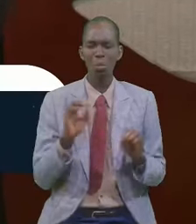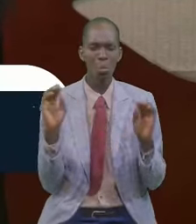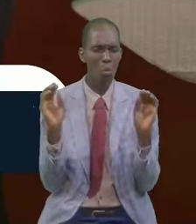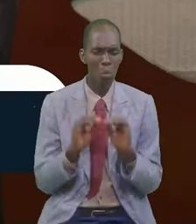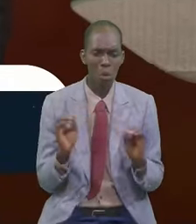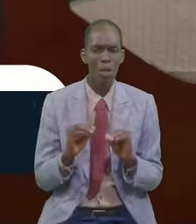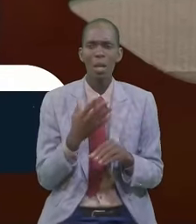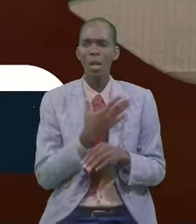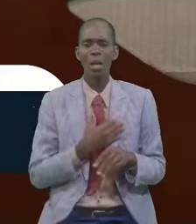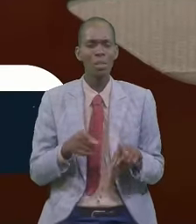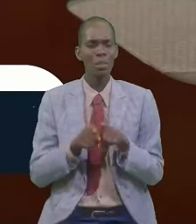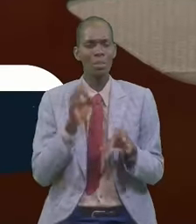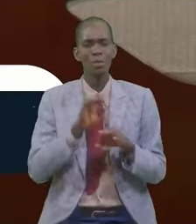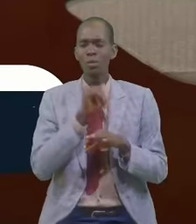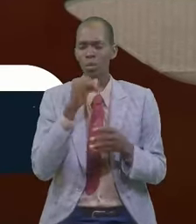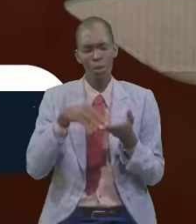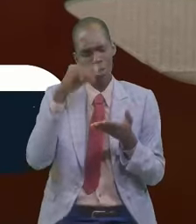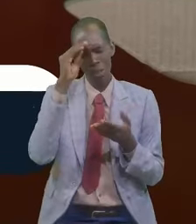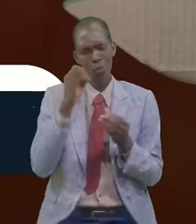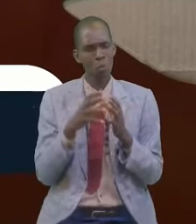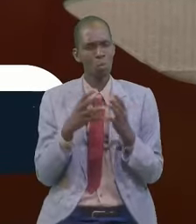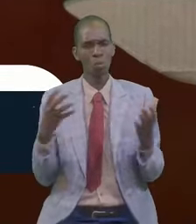ils ne sont pas exposés à la parole et la parole